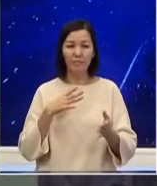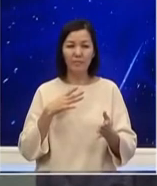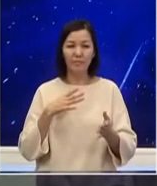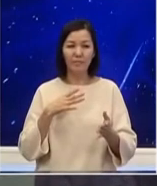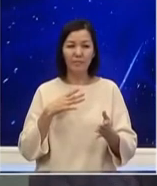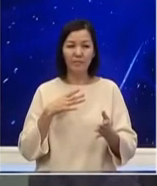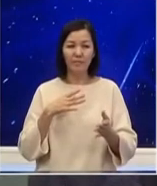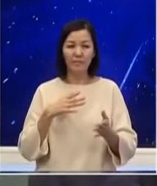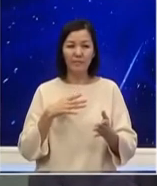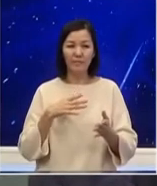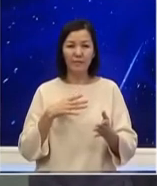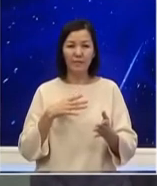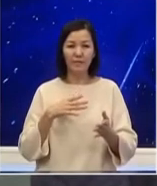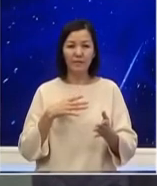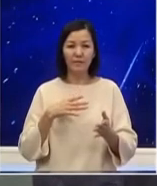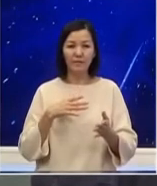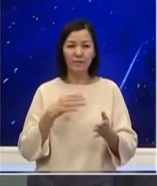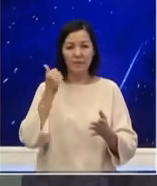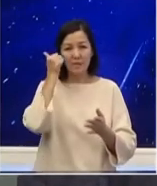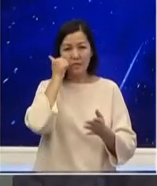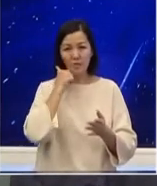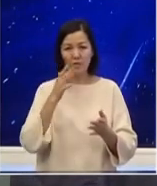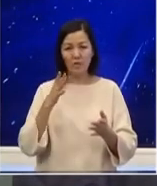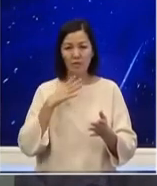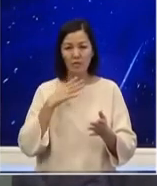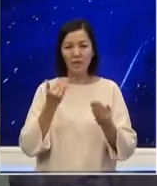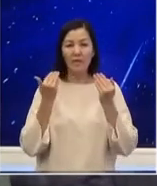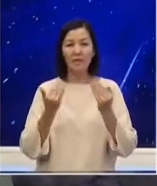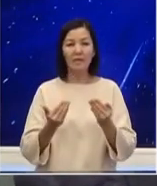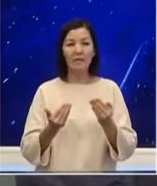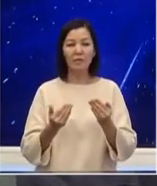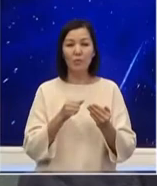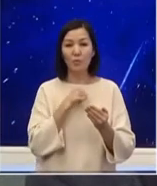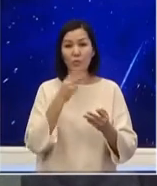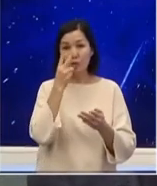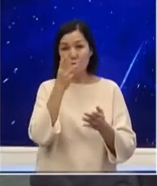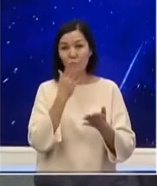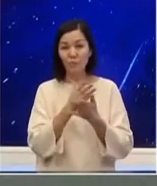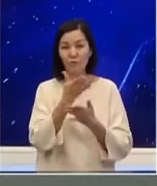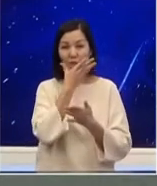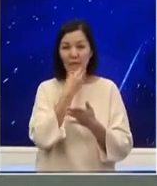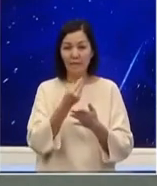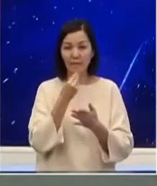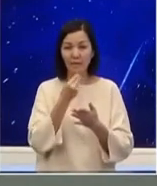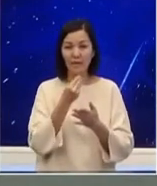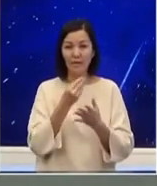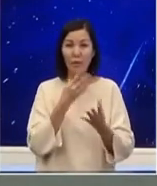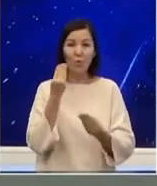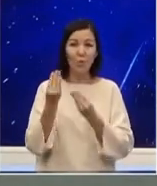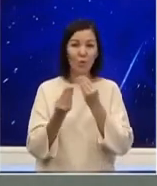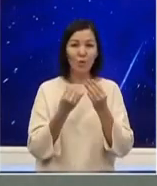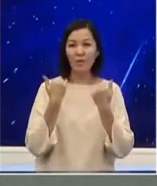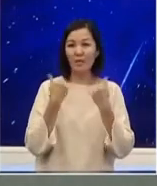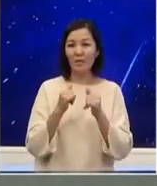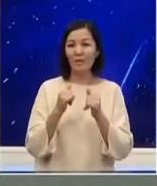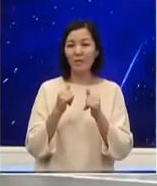батпақ, әбден азған тозған. Енді мінекей өздерің көріп тұрсыңдар, ауламыз өте әдемі тамаша